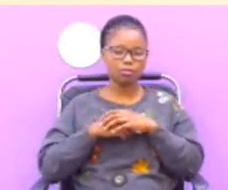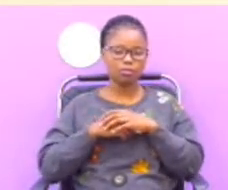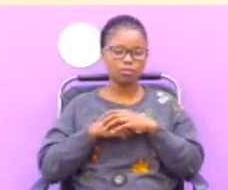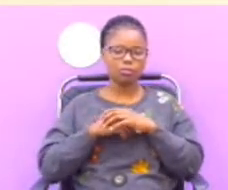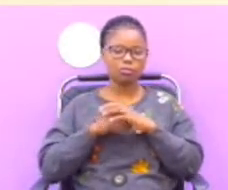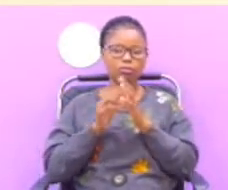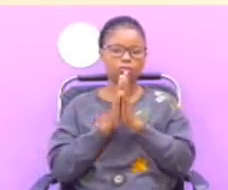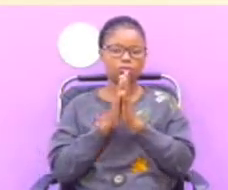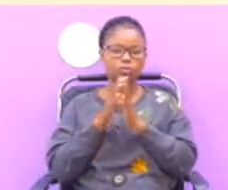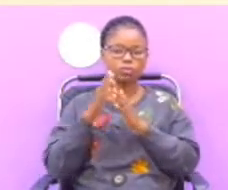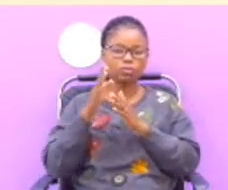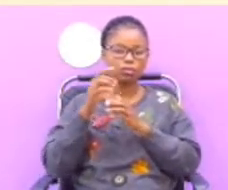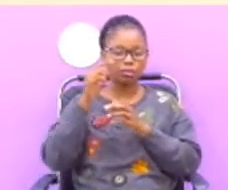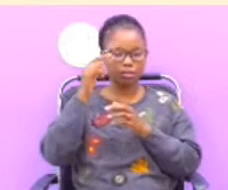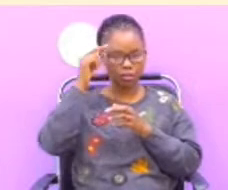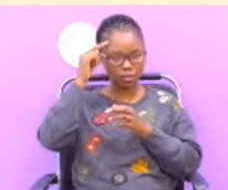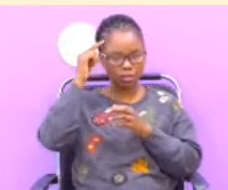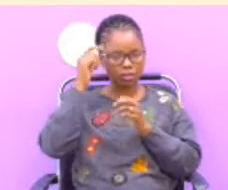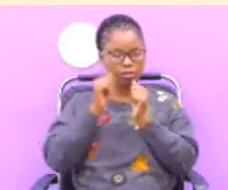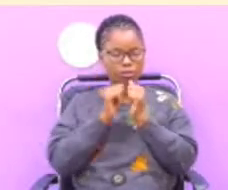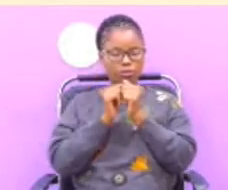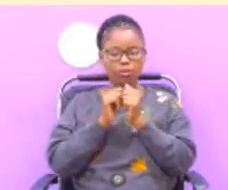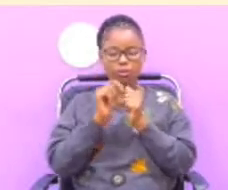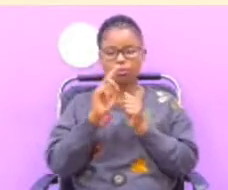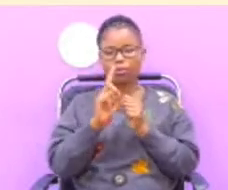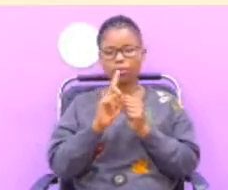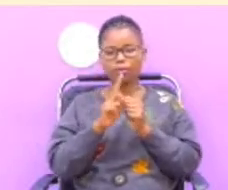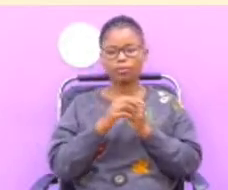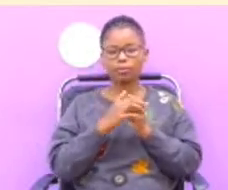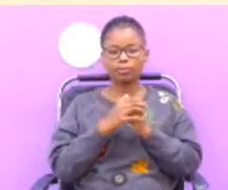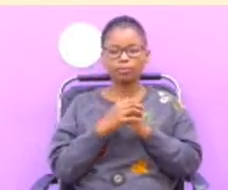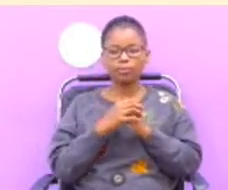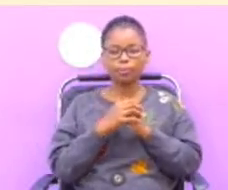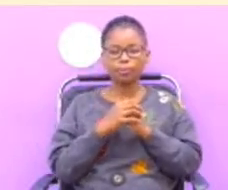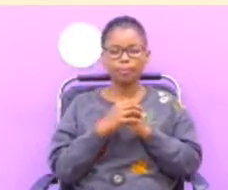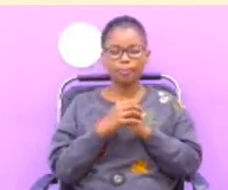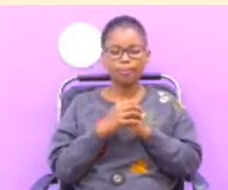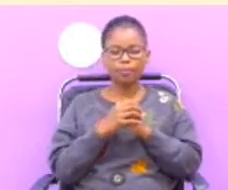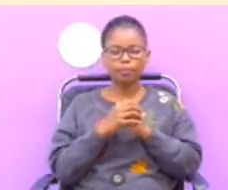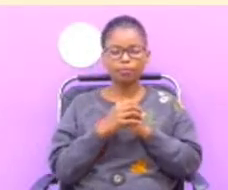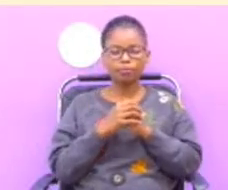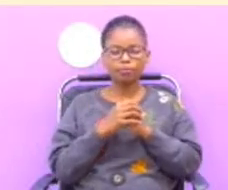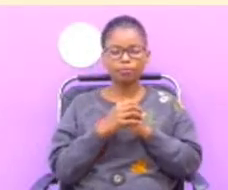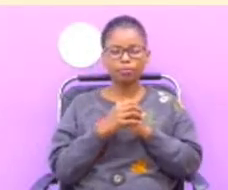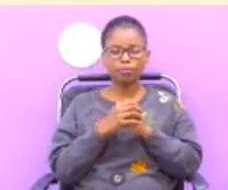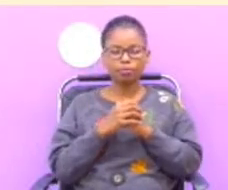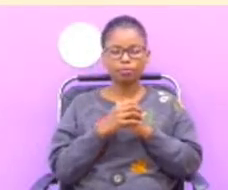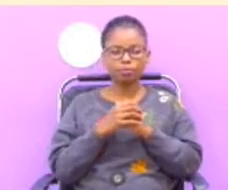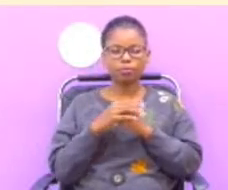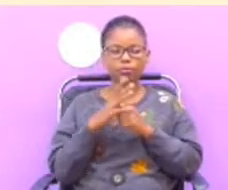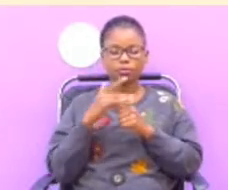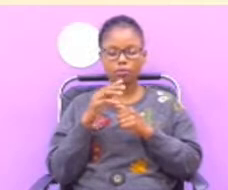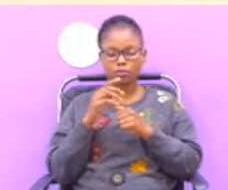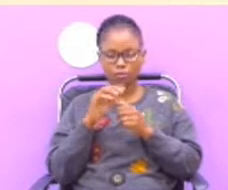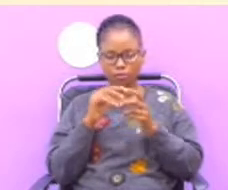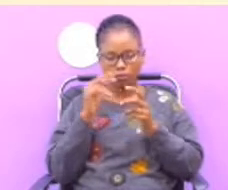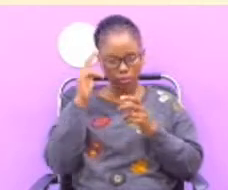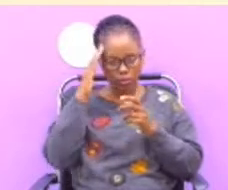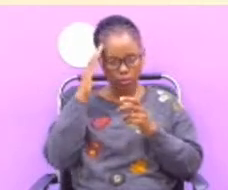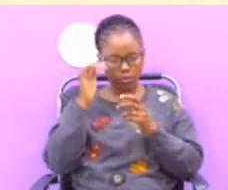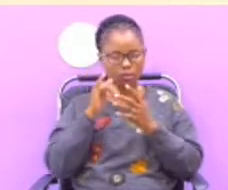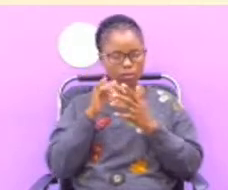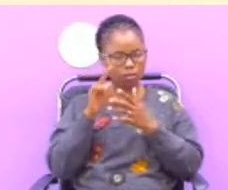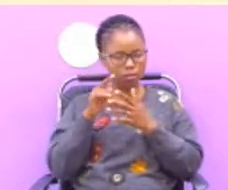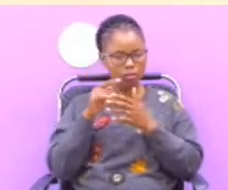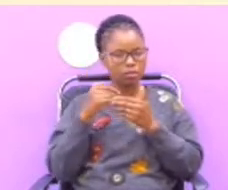Bwana asifiwe sana, ũkamenya ũcio mũtirĩ hamwe. Na ũkamenya ũcio hena kaũndũ,